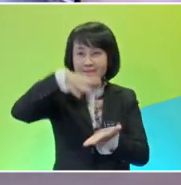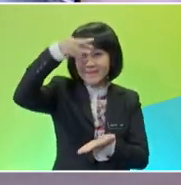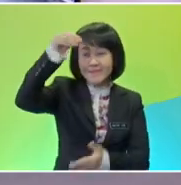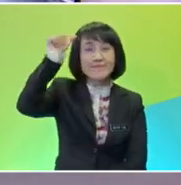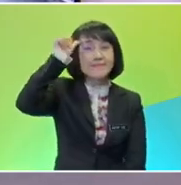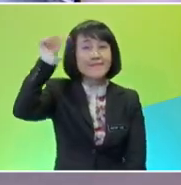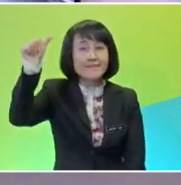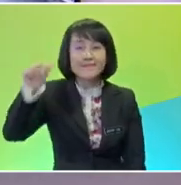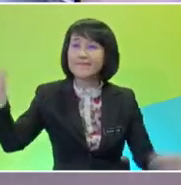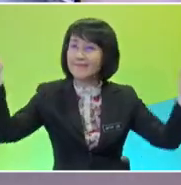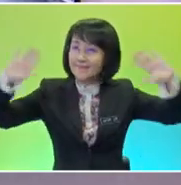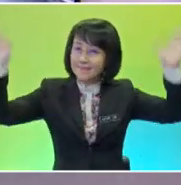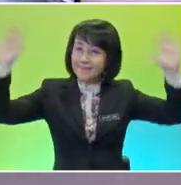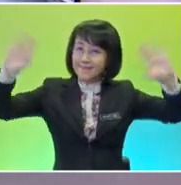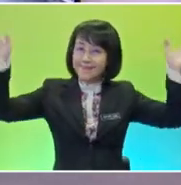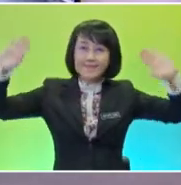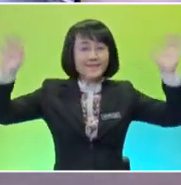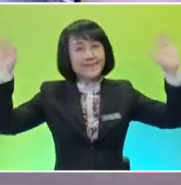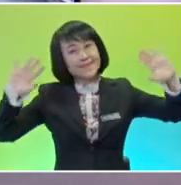bye bye